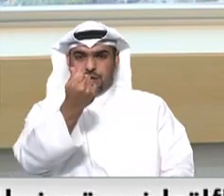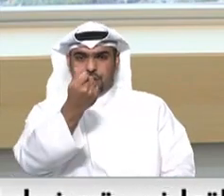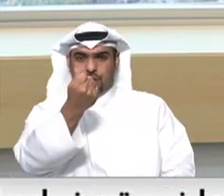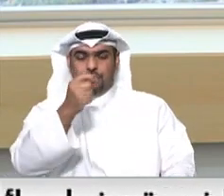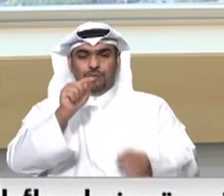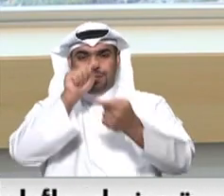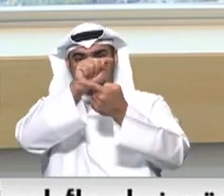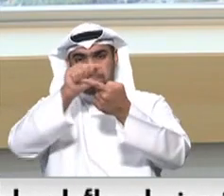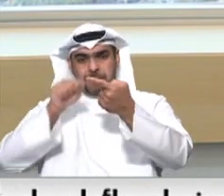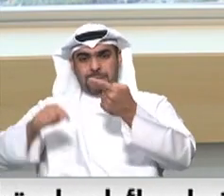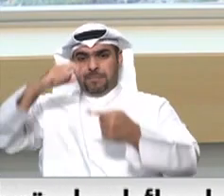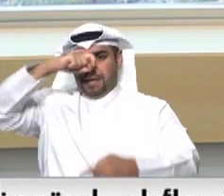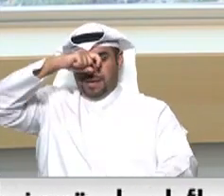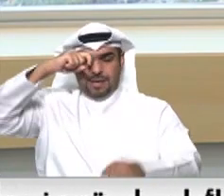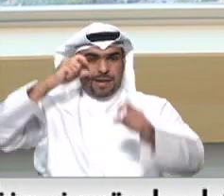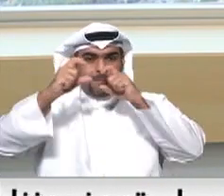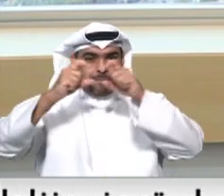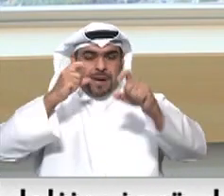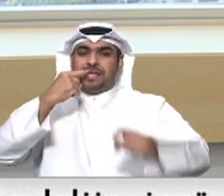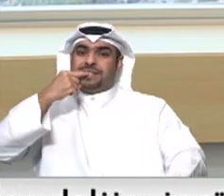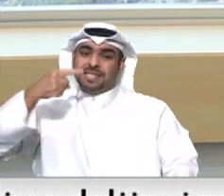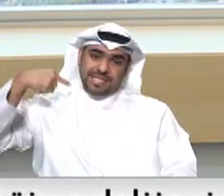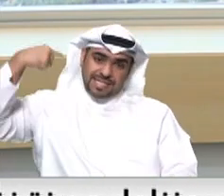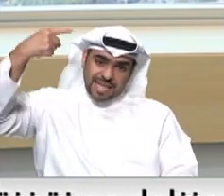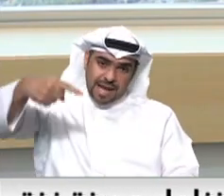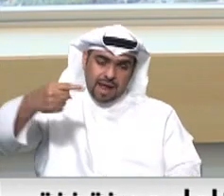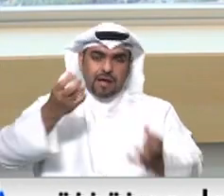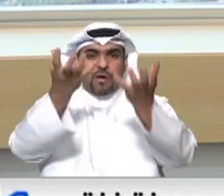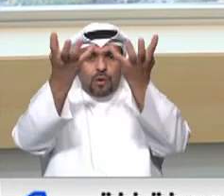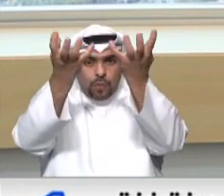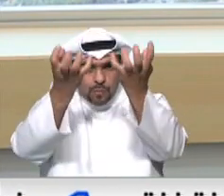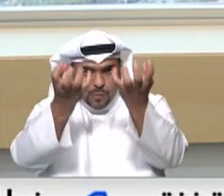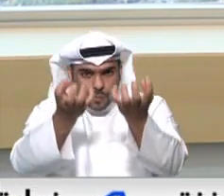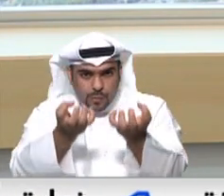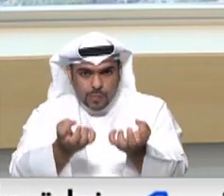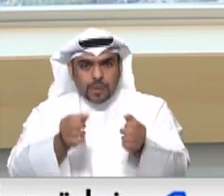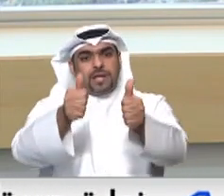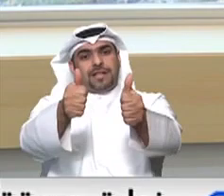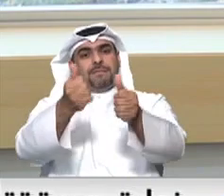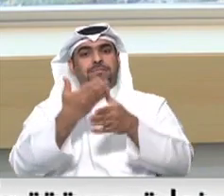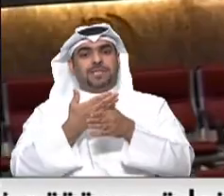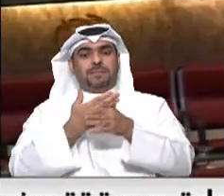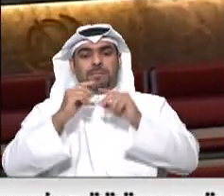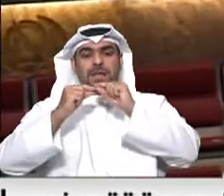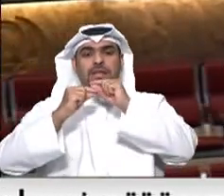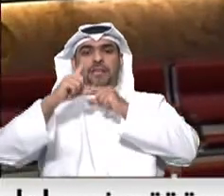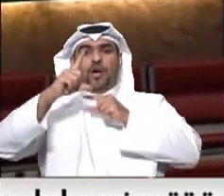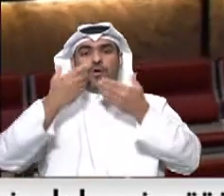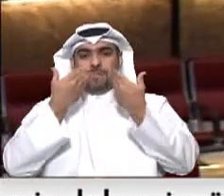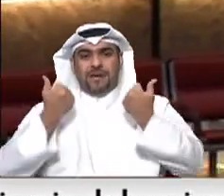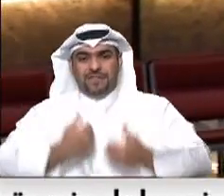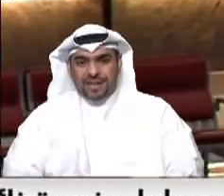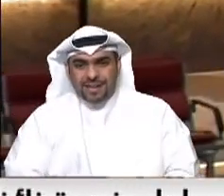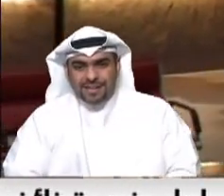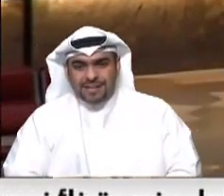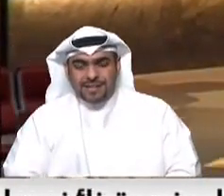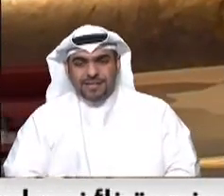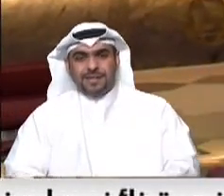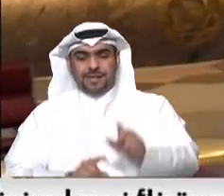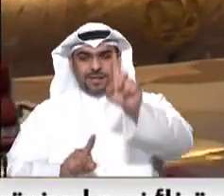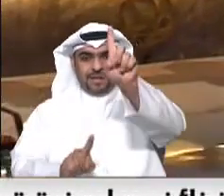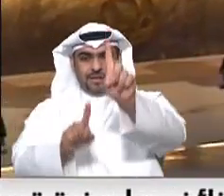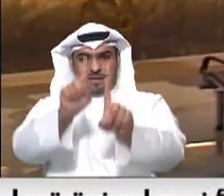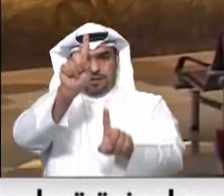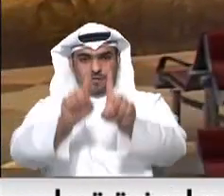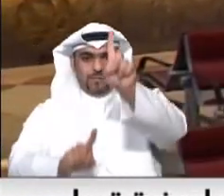في المرحلة في العام القادم، وهذا قد يدعم الأسواق في الفترة القادمة. سجلت البورصة تداولات